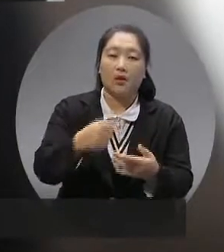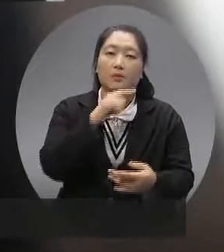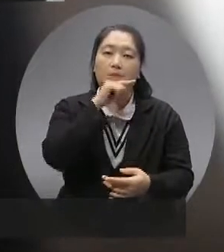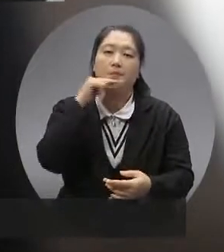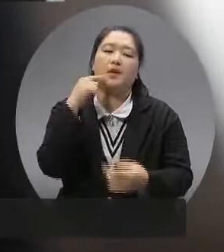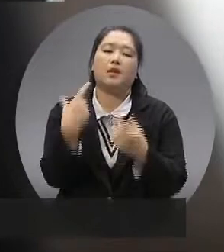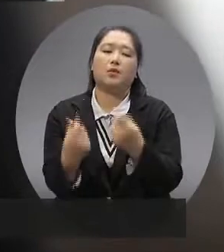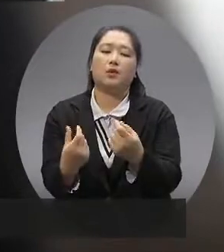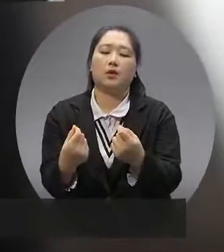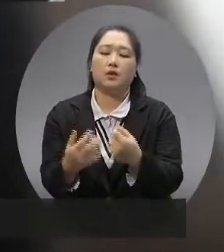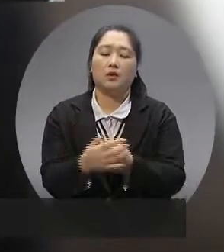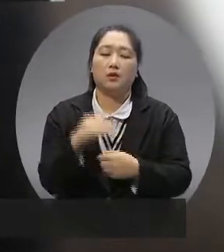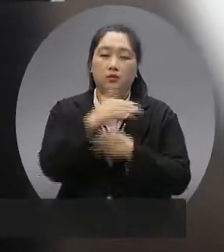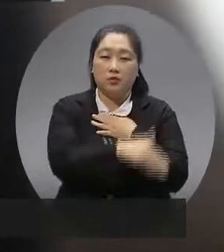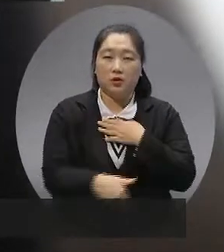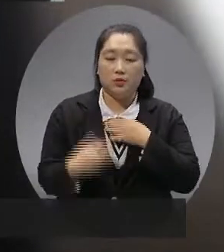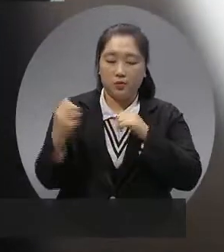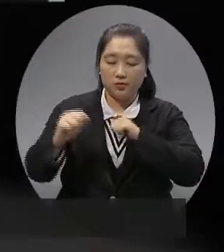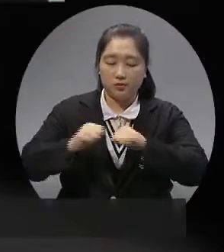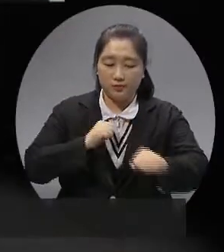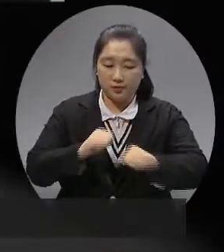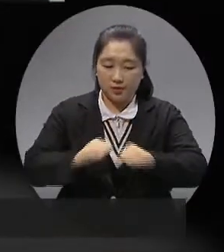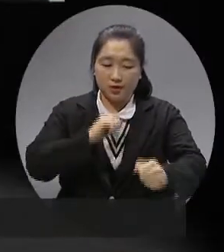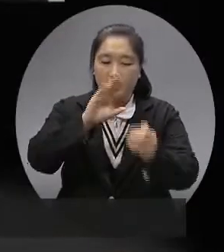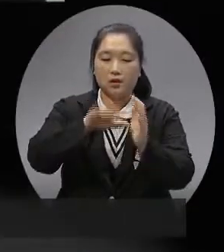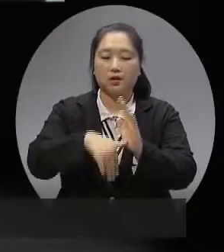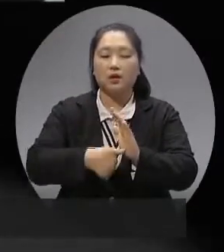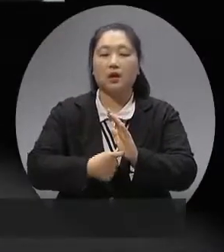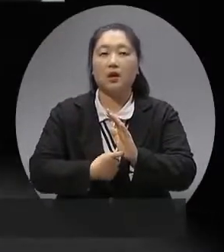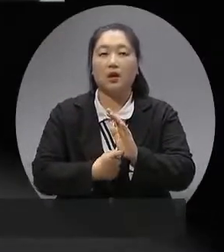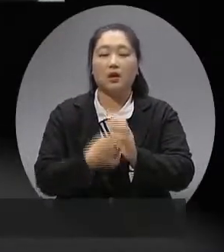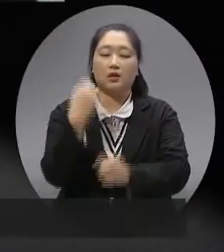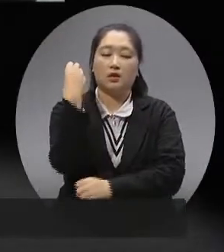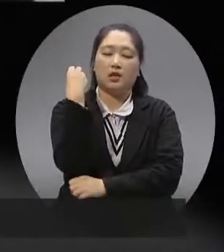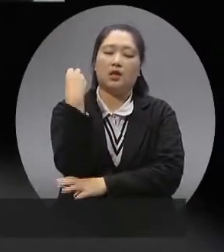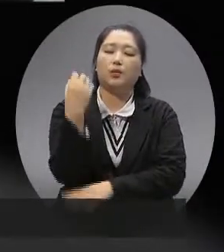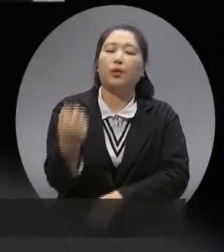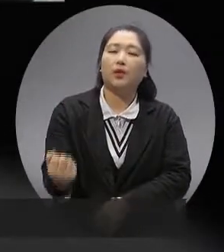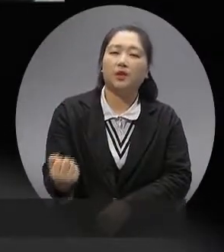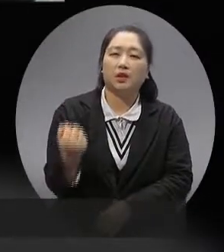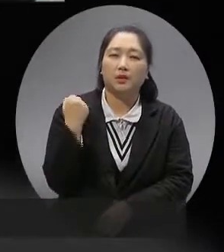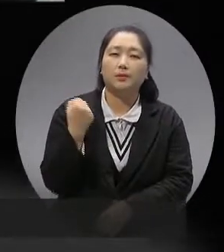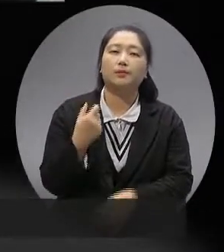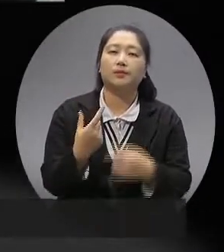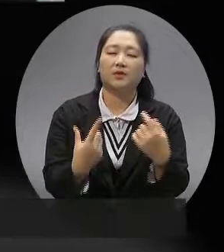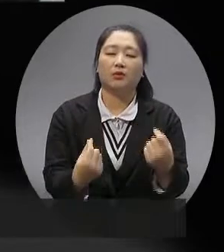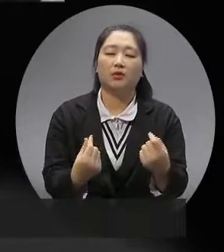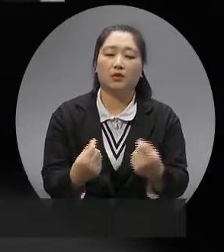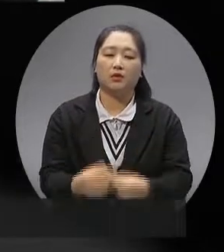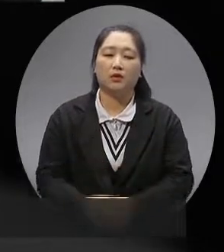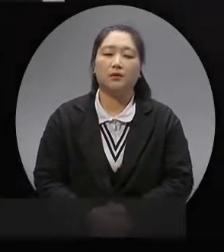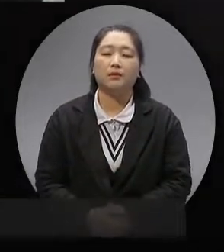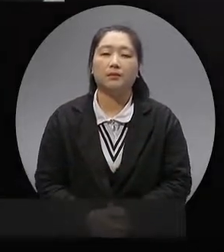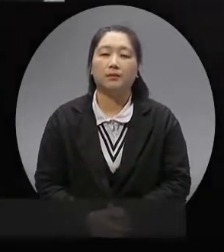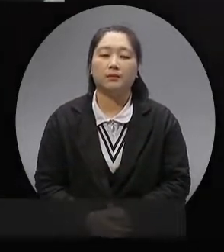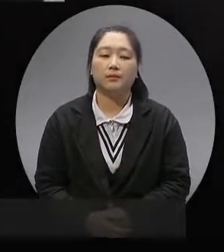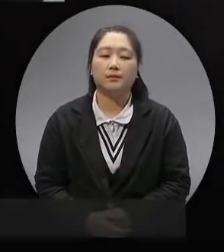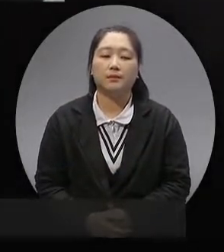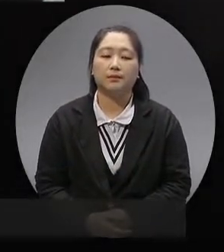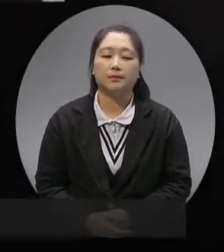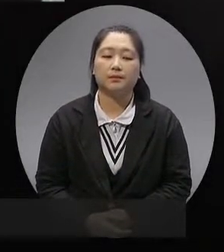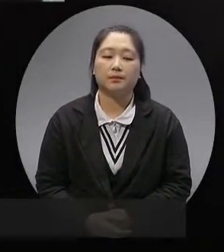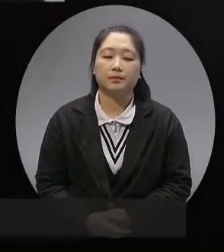같은 거라서 우리 몸을 움직이게 할 수 있는 가장 근원적인 원동력이 되는 단초를 주는